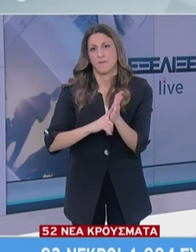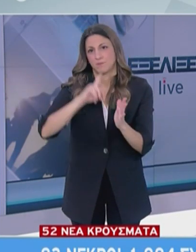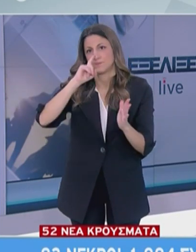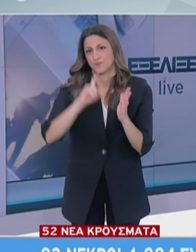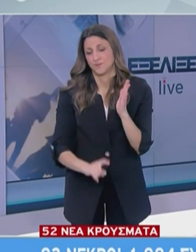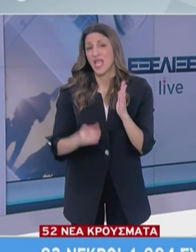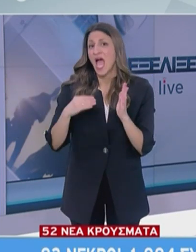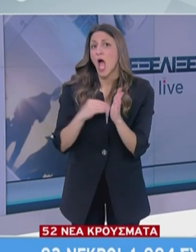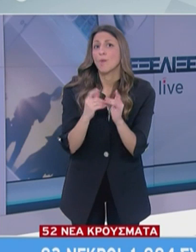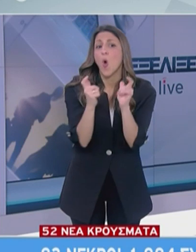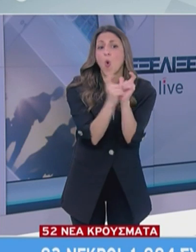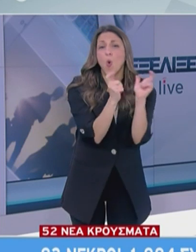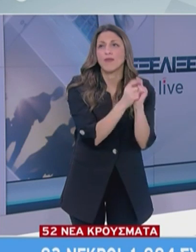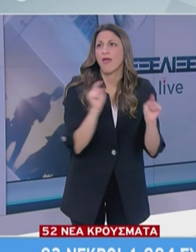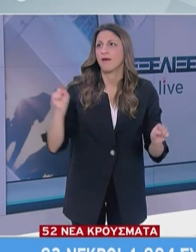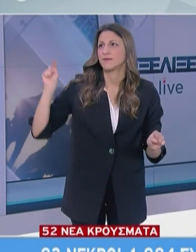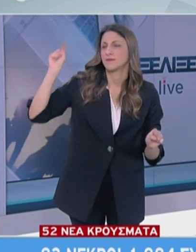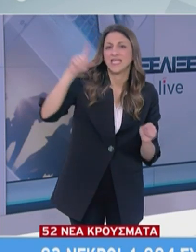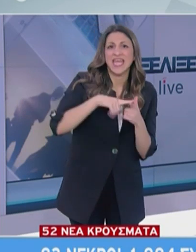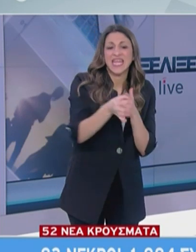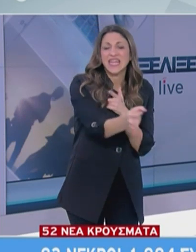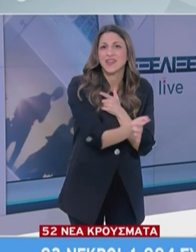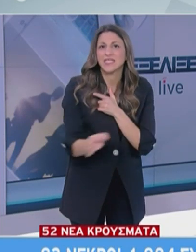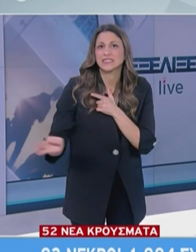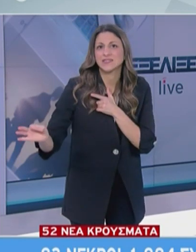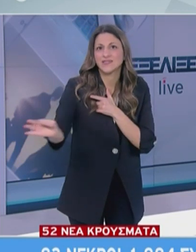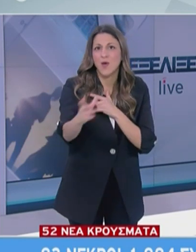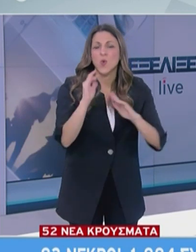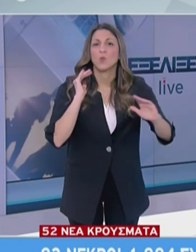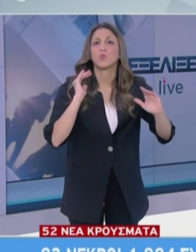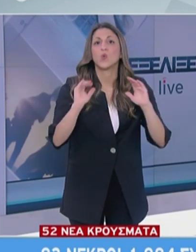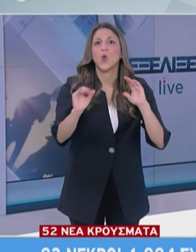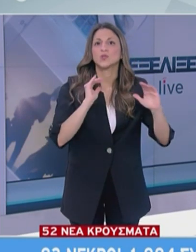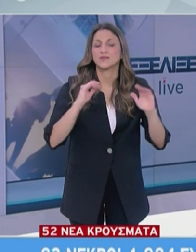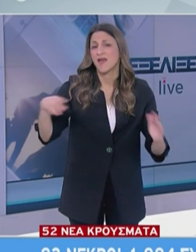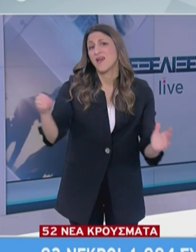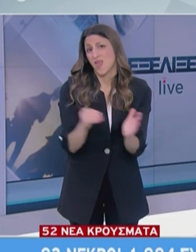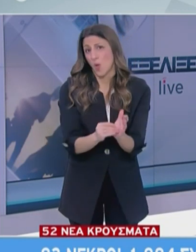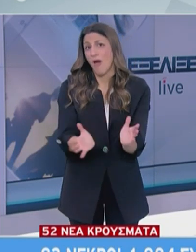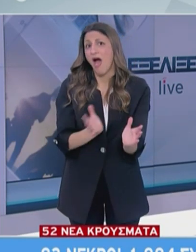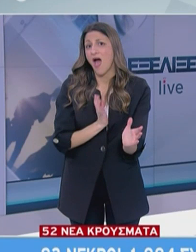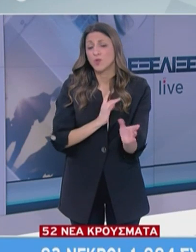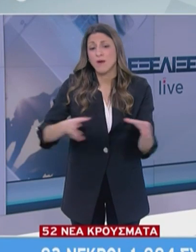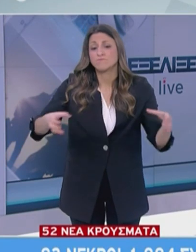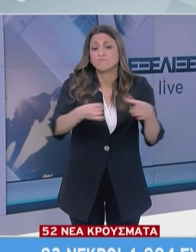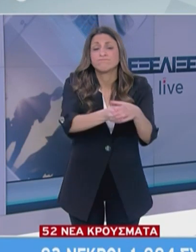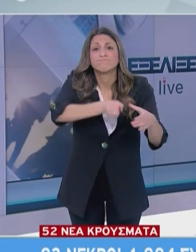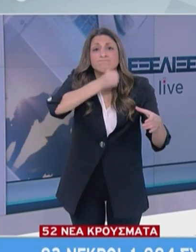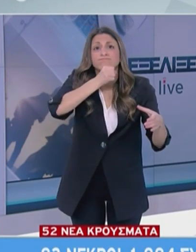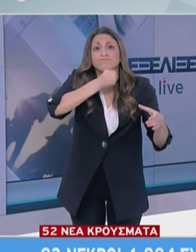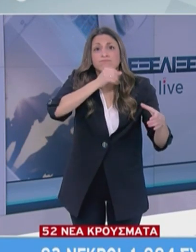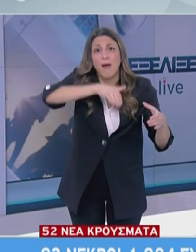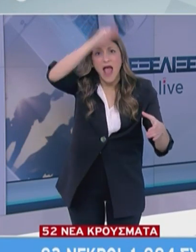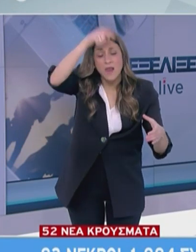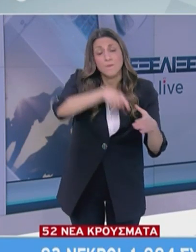την Ήπεθρο, τα χωριά μας, τα νησιά μας και κυρίως όλους εκείνους που ανήκουν στις ευπαθείς ομάδες της κάθε περιοχής της πατρίδας